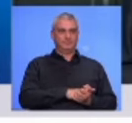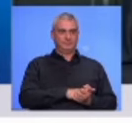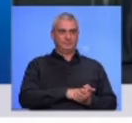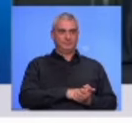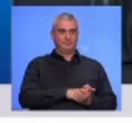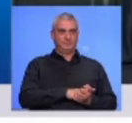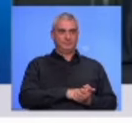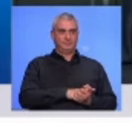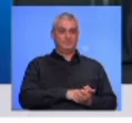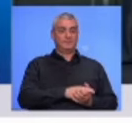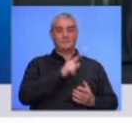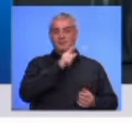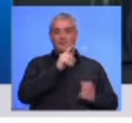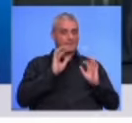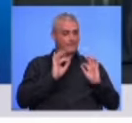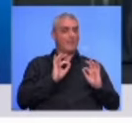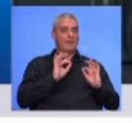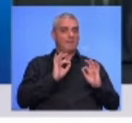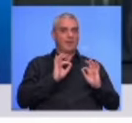אז הם באמת הלכו